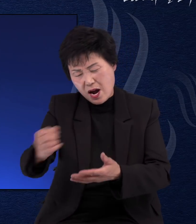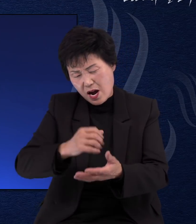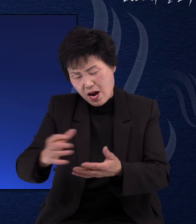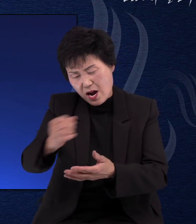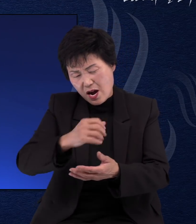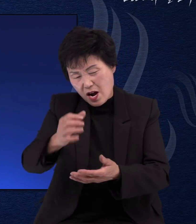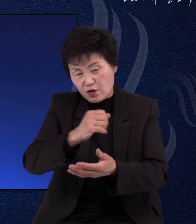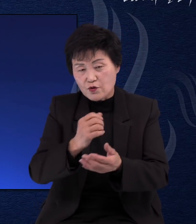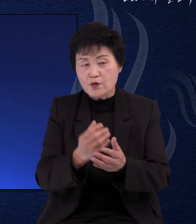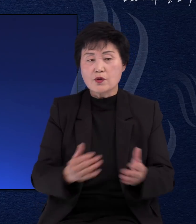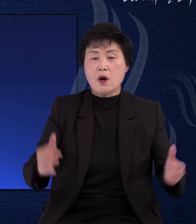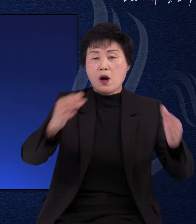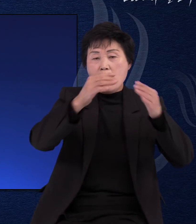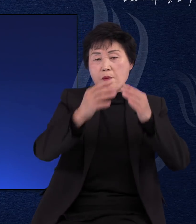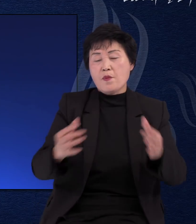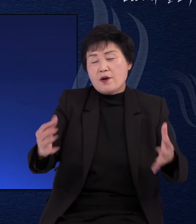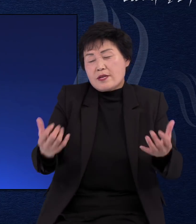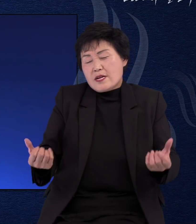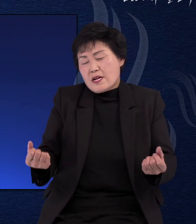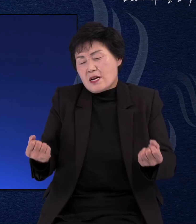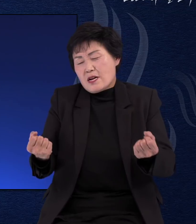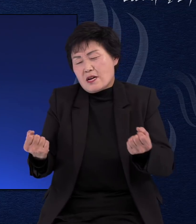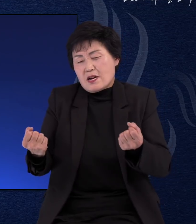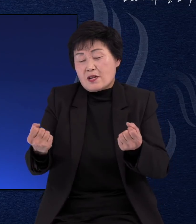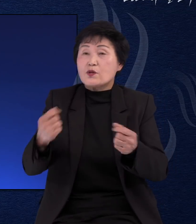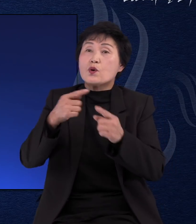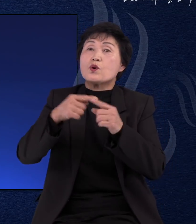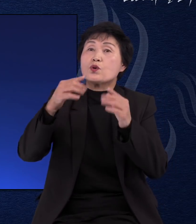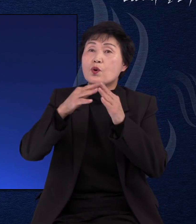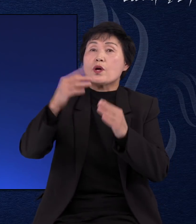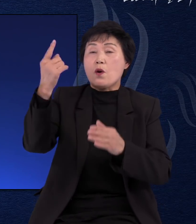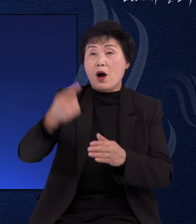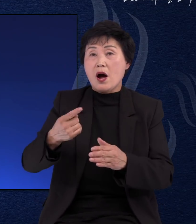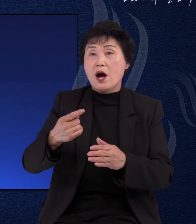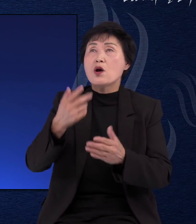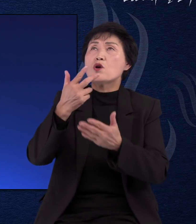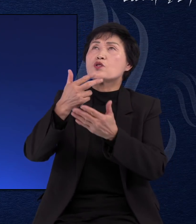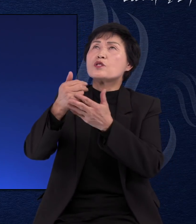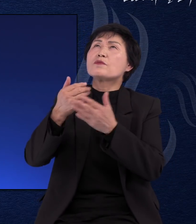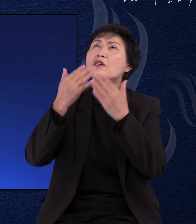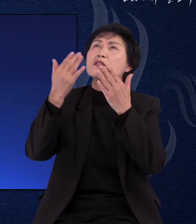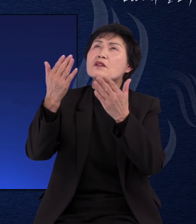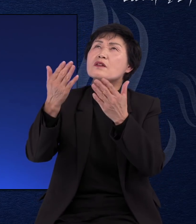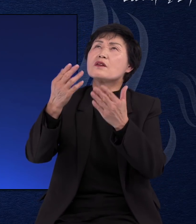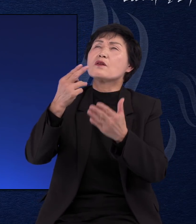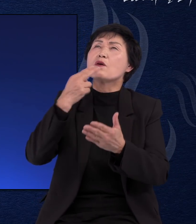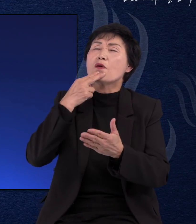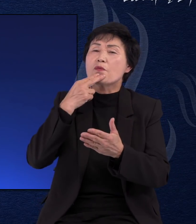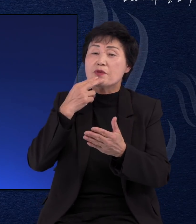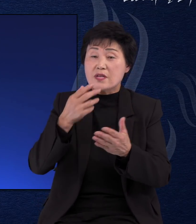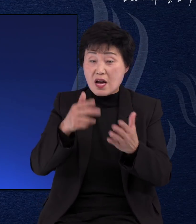봉지에 그렇게 가지고 오셔서 주님 앞에 드릴 것 없어 깡통 주워 드립니다. 우리에게도 자체 성전을 주십시오